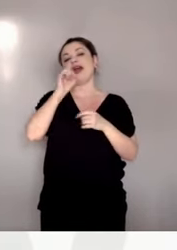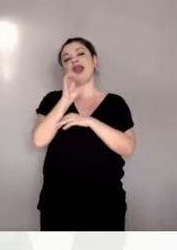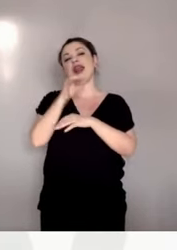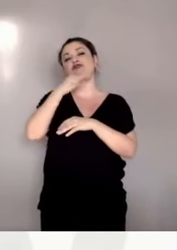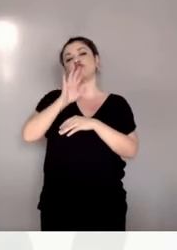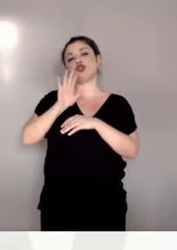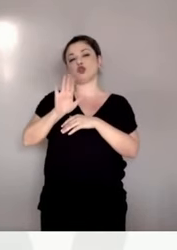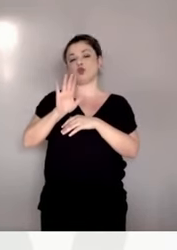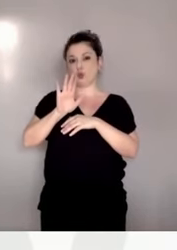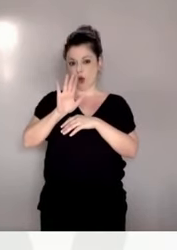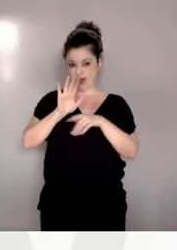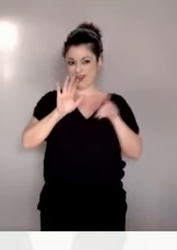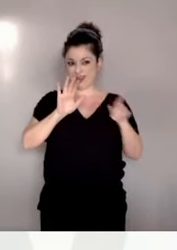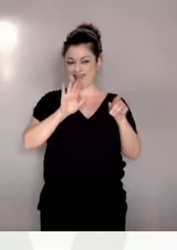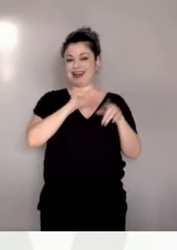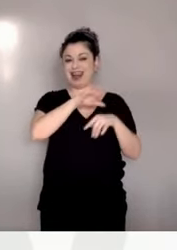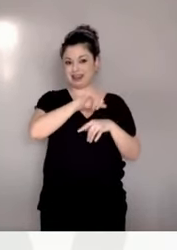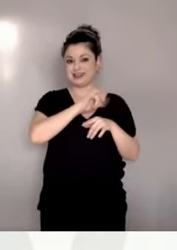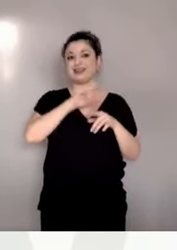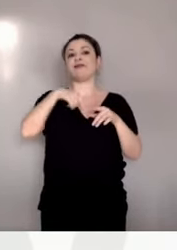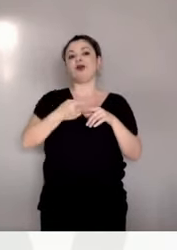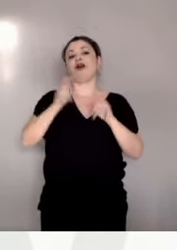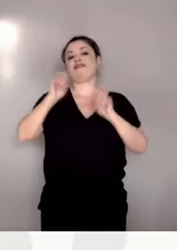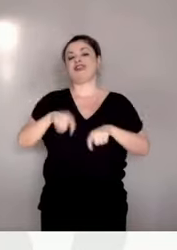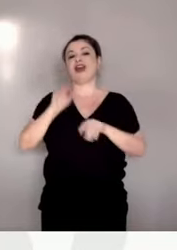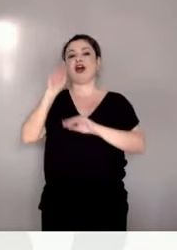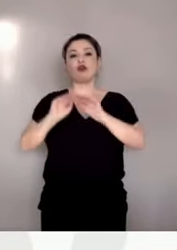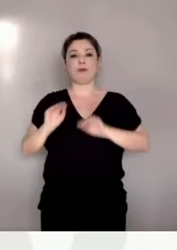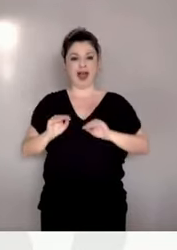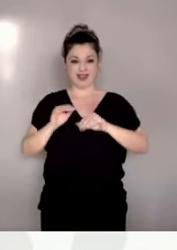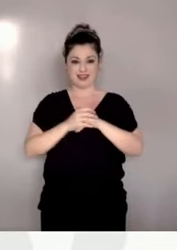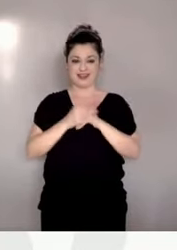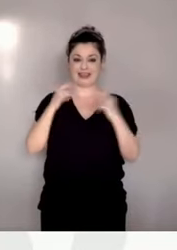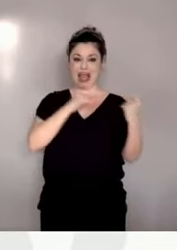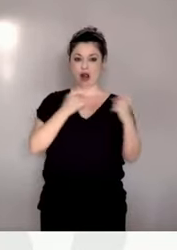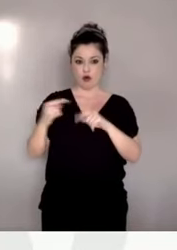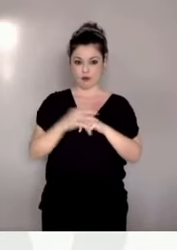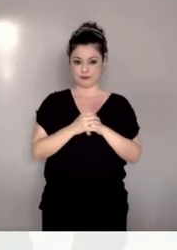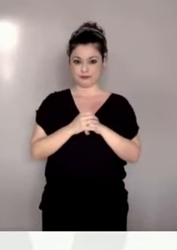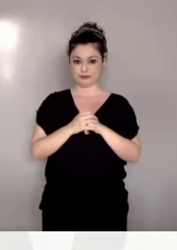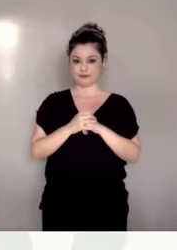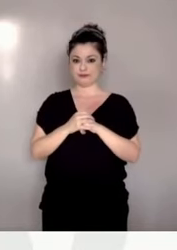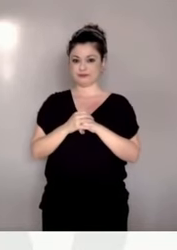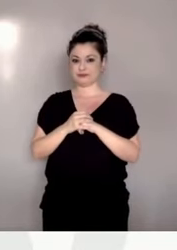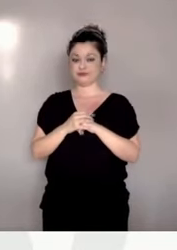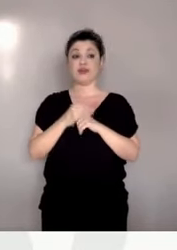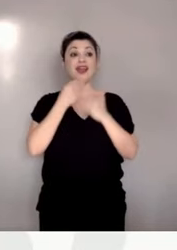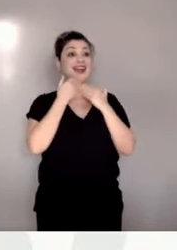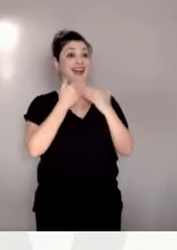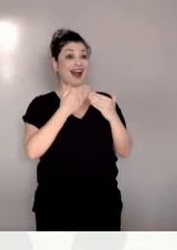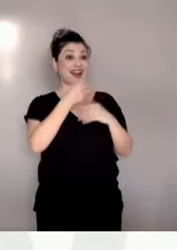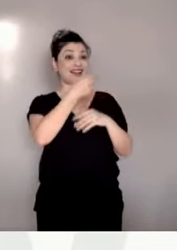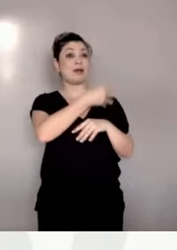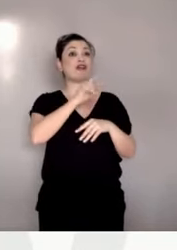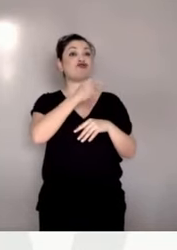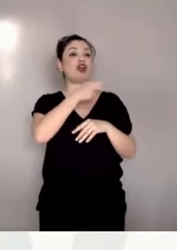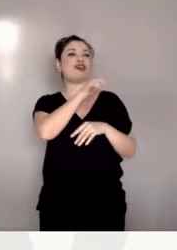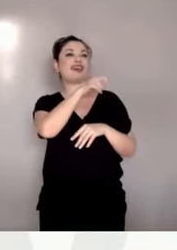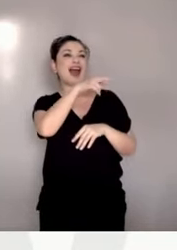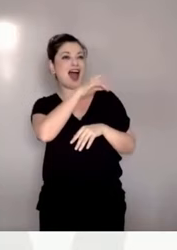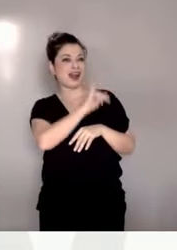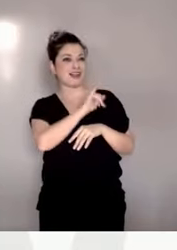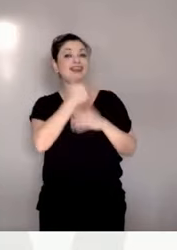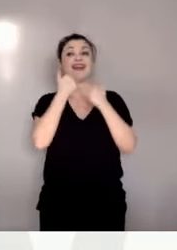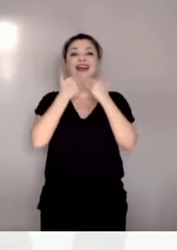Gioia, prima di passare alla parte di domande e di dialogo. Grazie Marcello Ghilardi, grazie